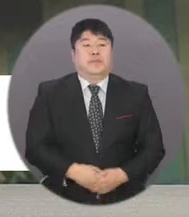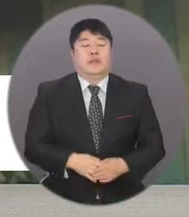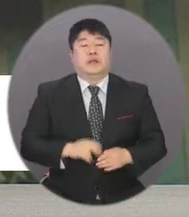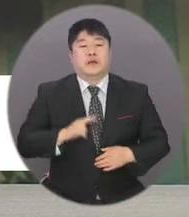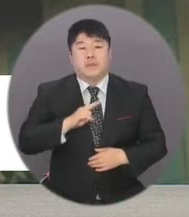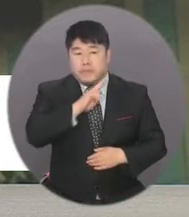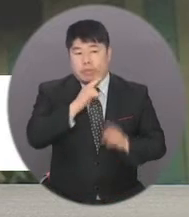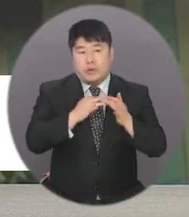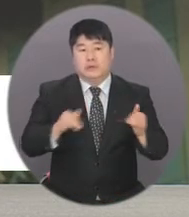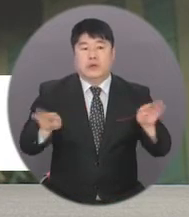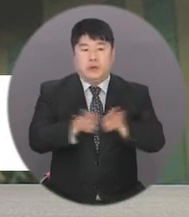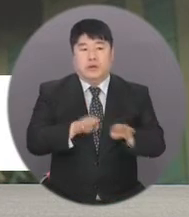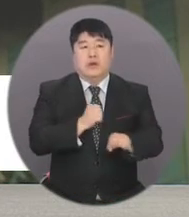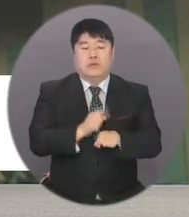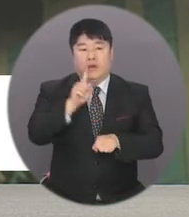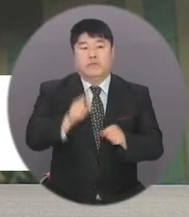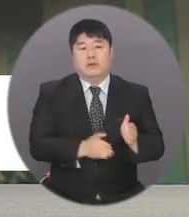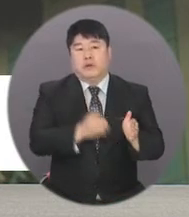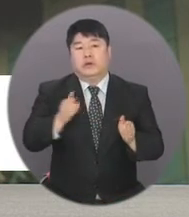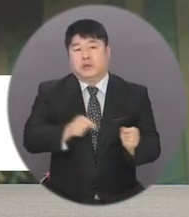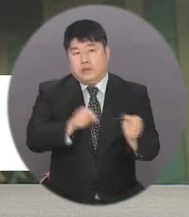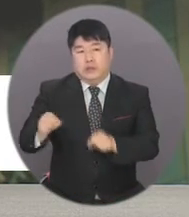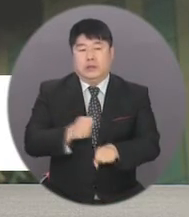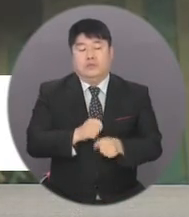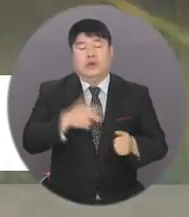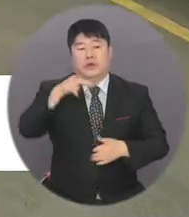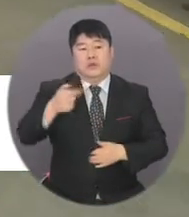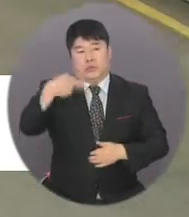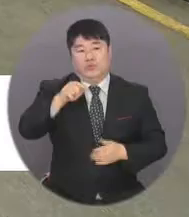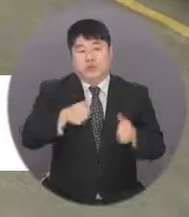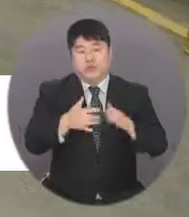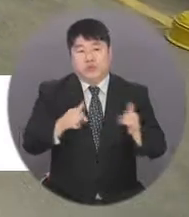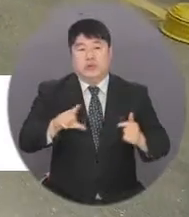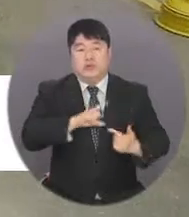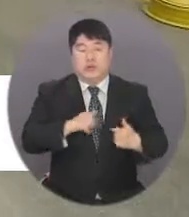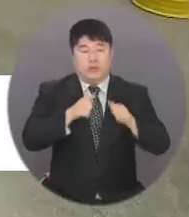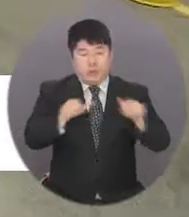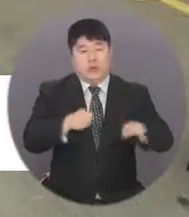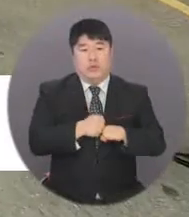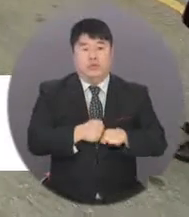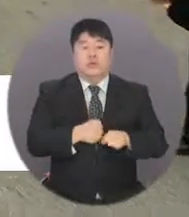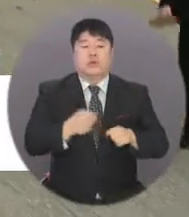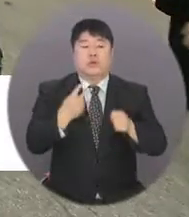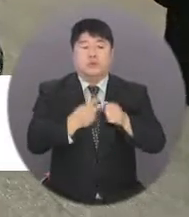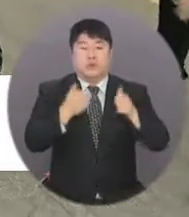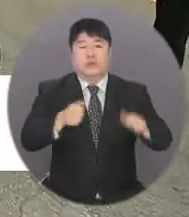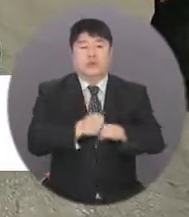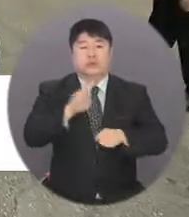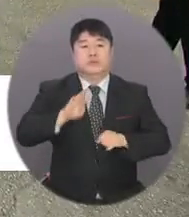피고인 불출석으로 한 차례 연기됐던 전두환 사자 명예훼손 혐의 항소심 재판이 오는 24일 오후